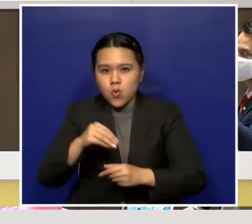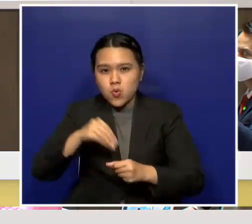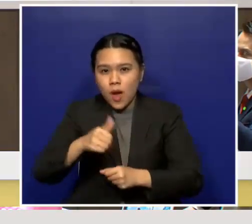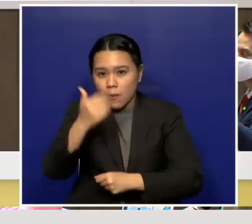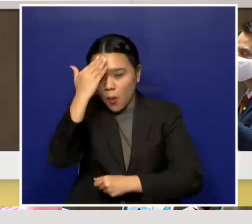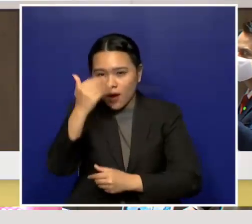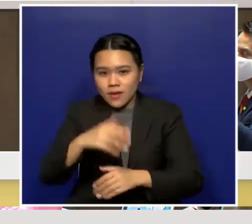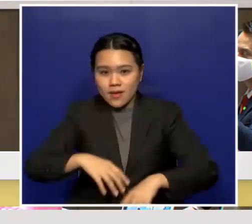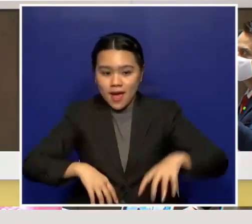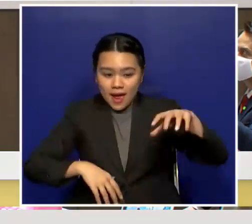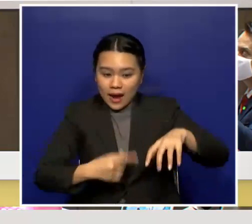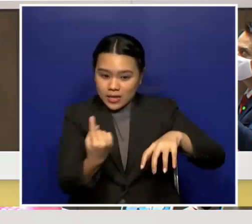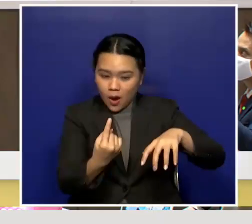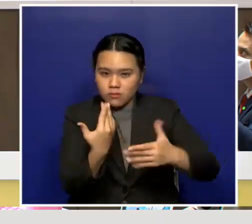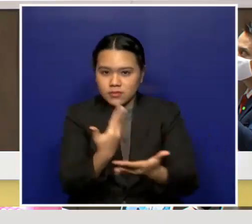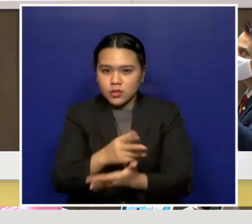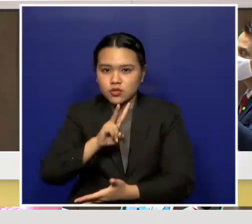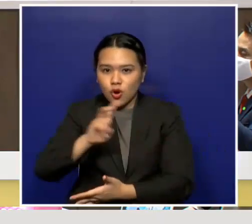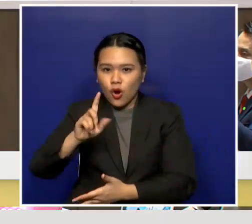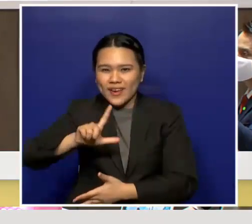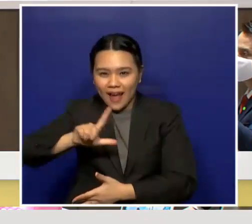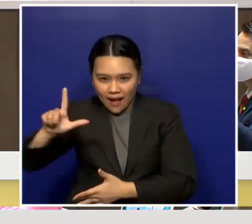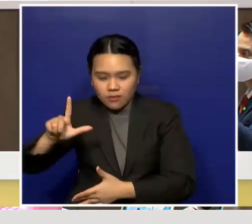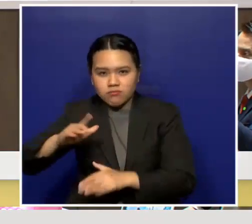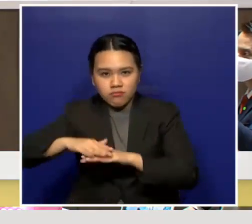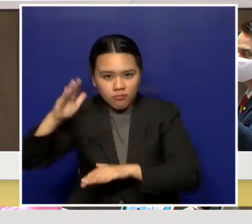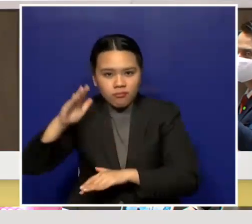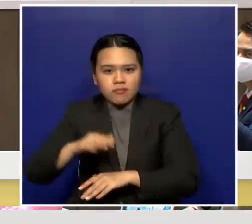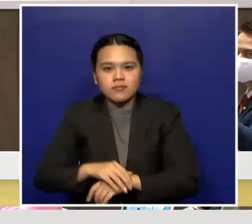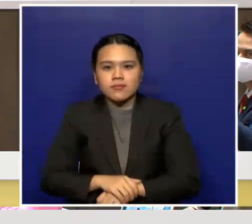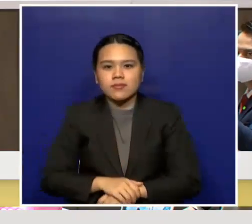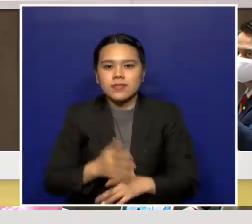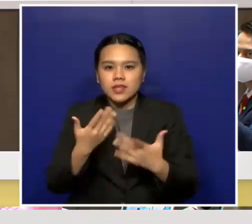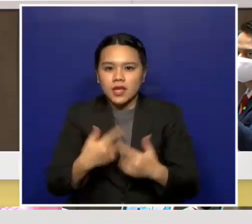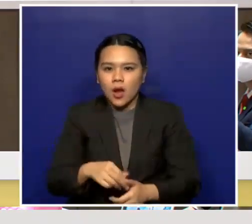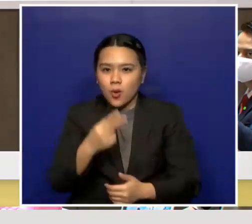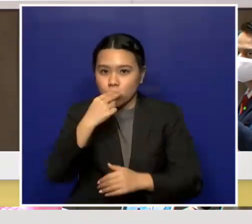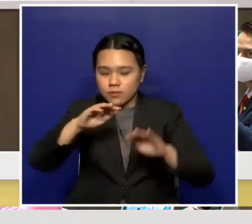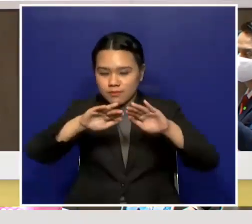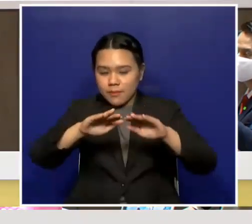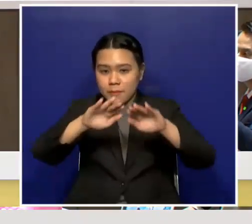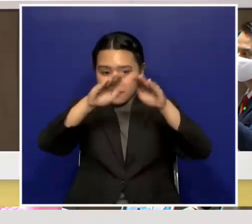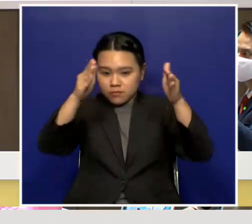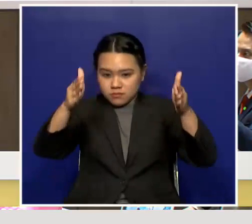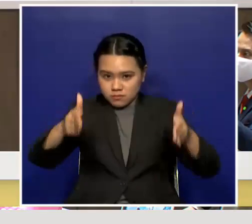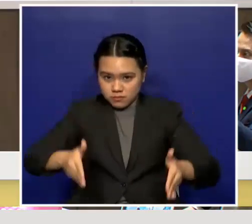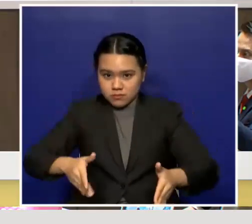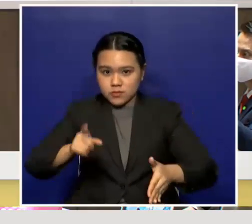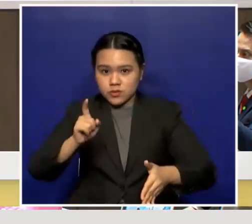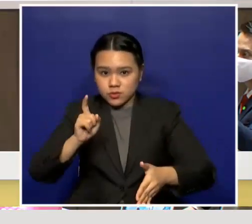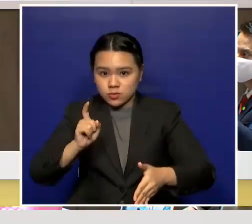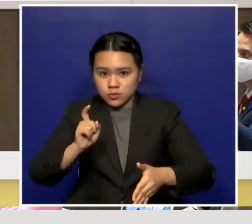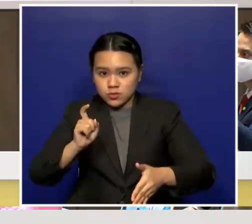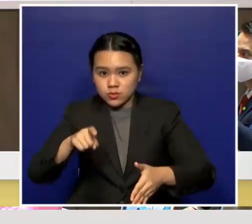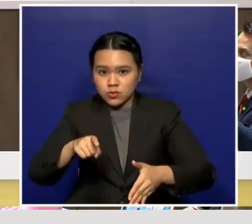ำท่านดูนะครับนี่ทางเข้าระบบความปลอดภัยสุดยอดเลยนะครับต้องใส่หมวกกันน็อกปลอมตัวเป็นมอเตอร์ไ